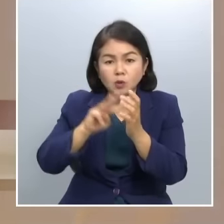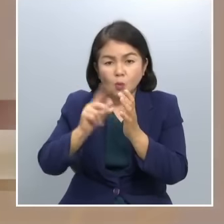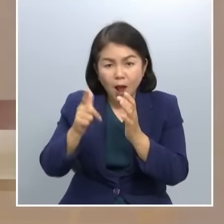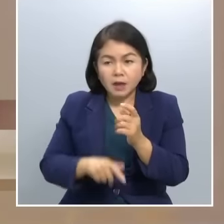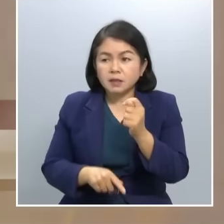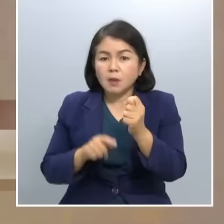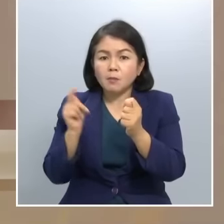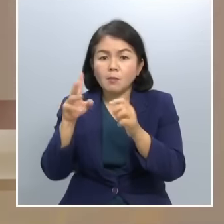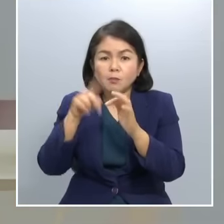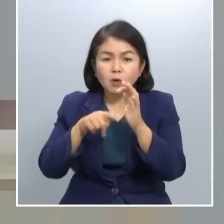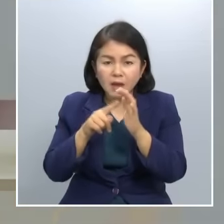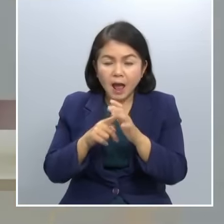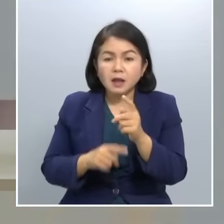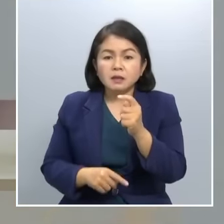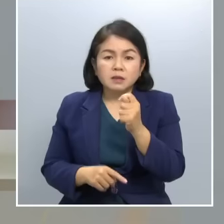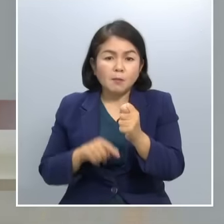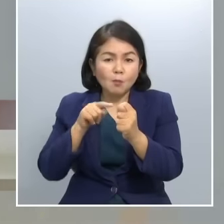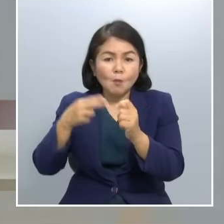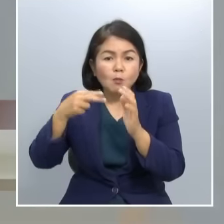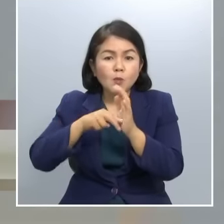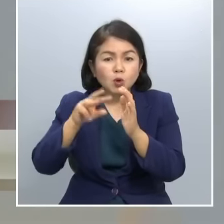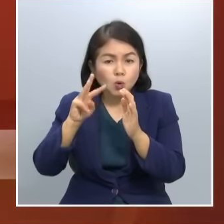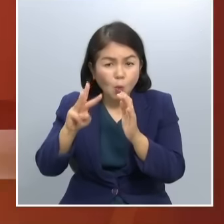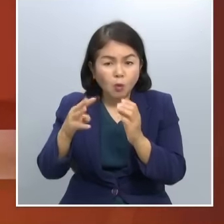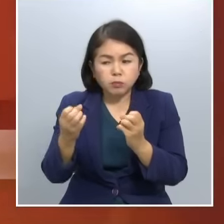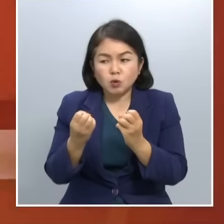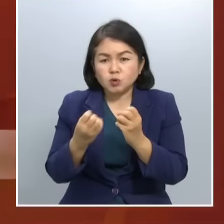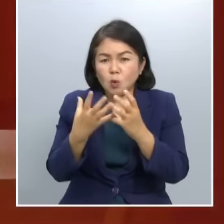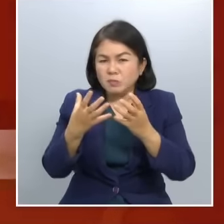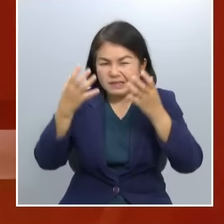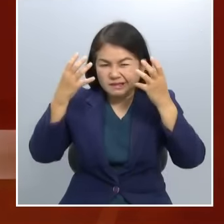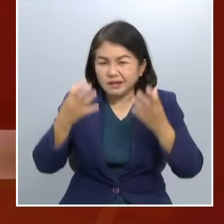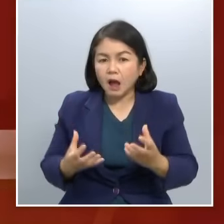พุทราตำบลหัวถนนได้รับความเสียหายหนักนะคะ